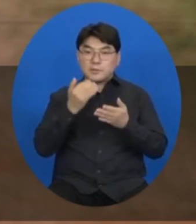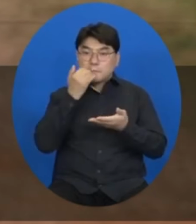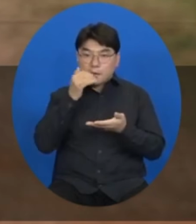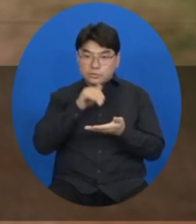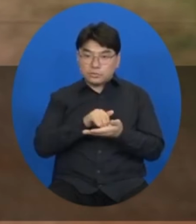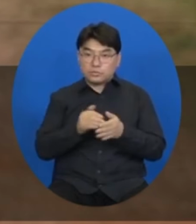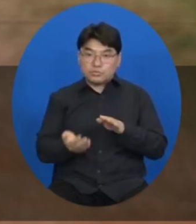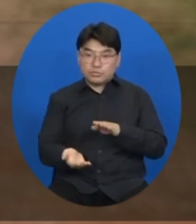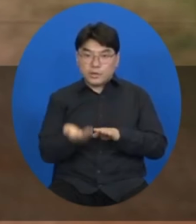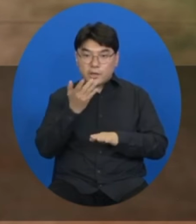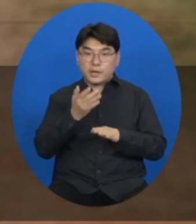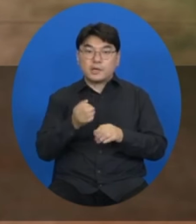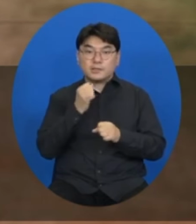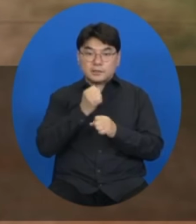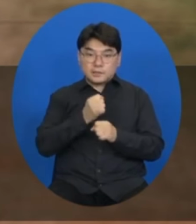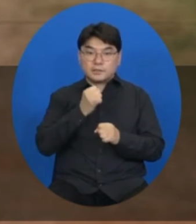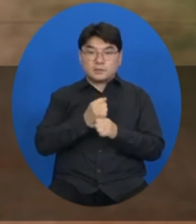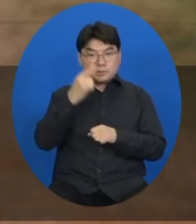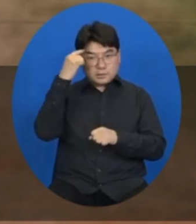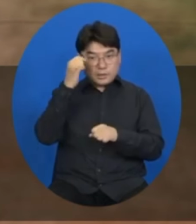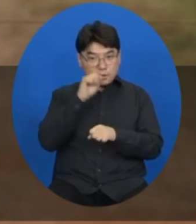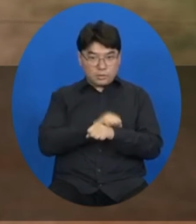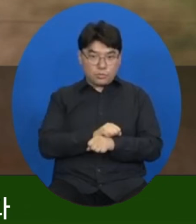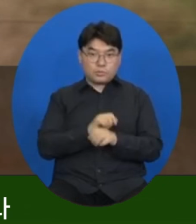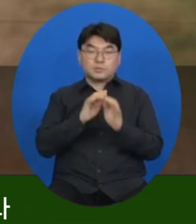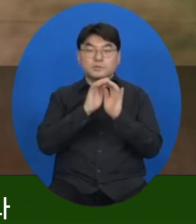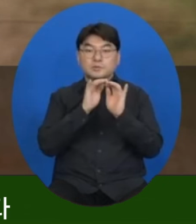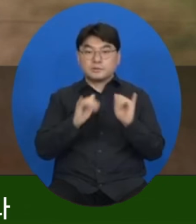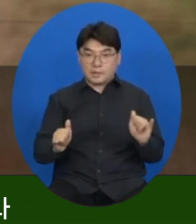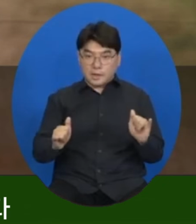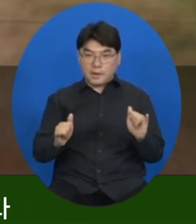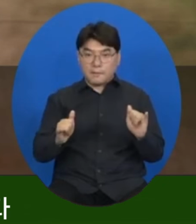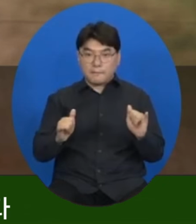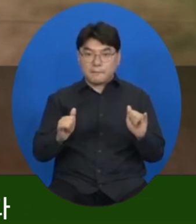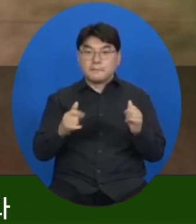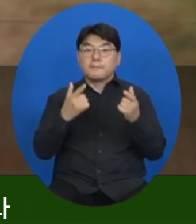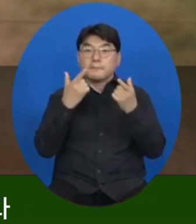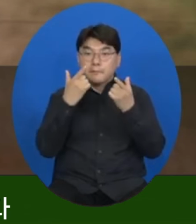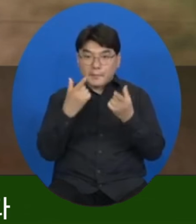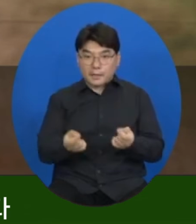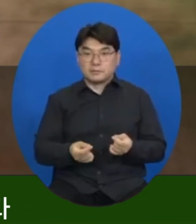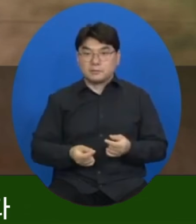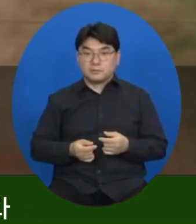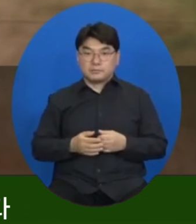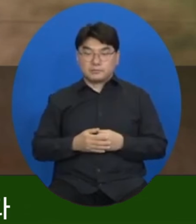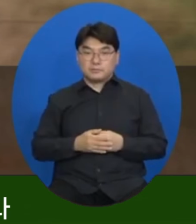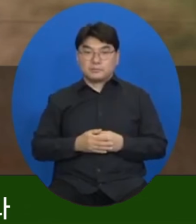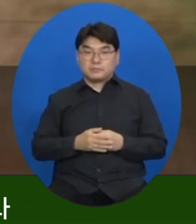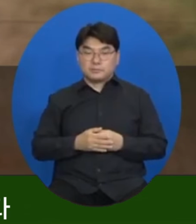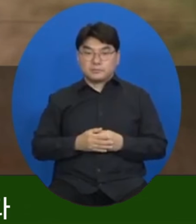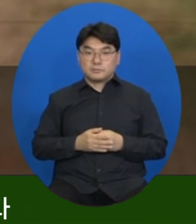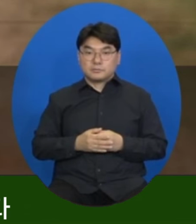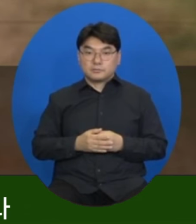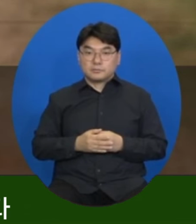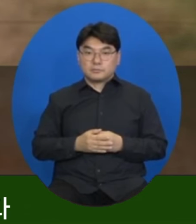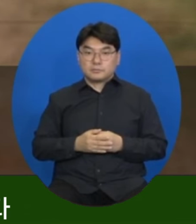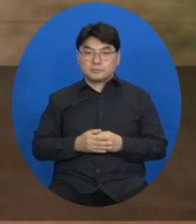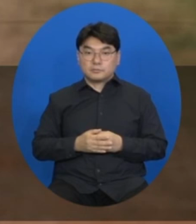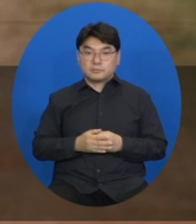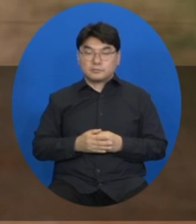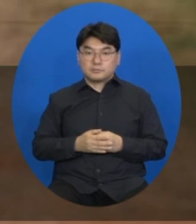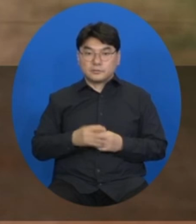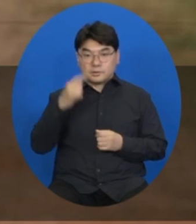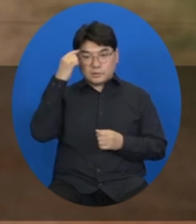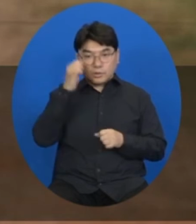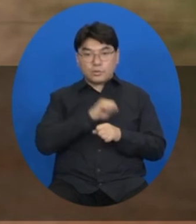반석위에 지은 지혜로운 사람 고린도전서 3장의 표은 지혜로 건축자 했습니다